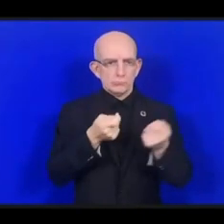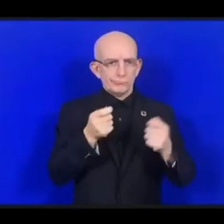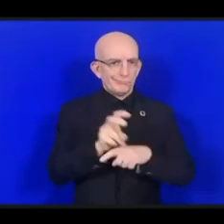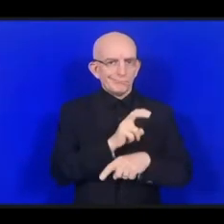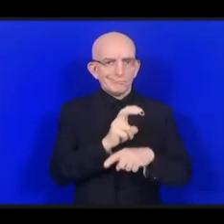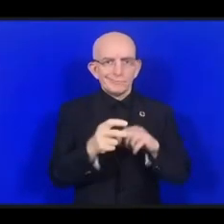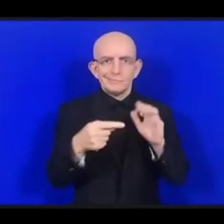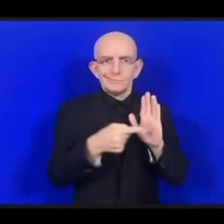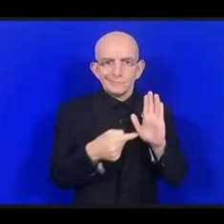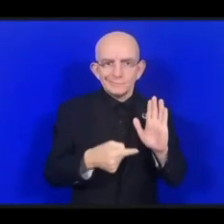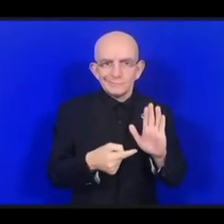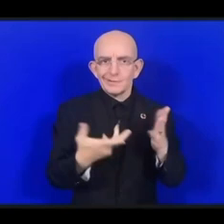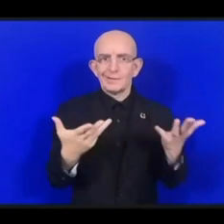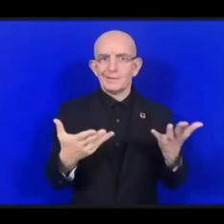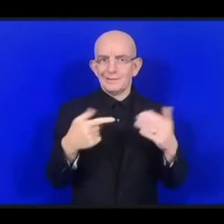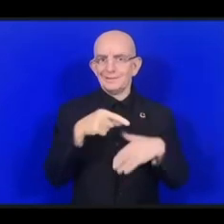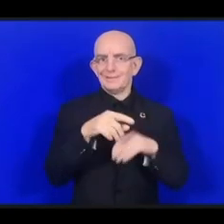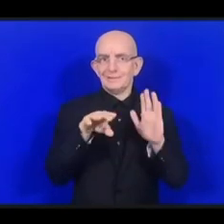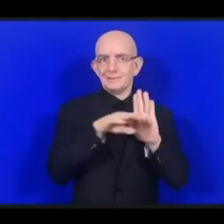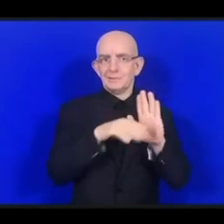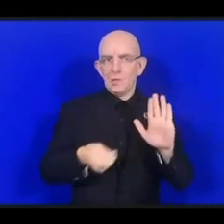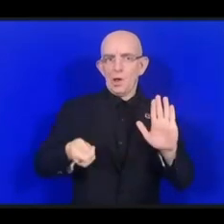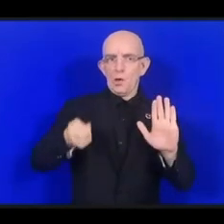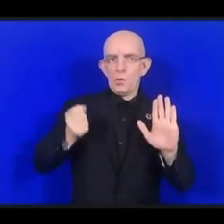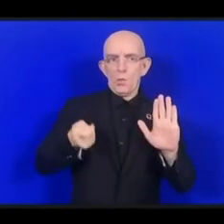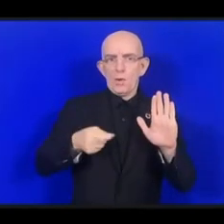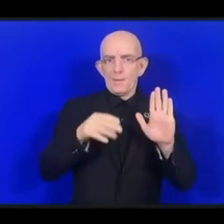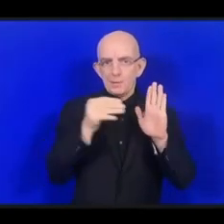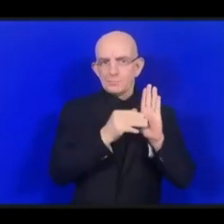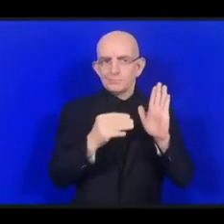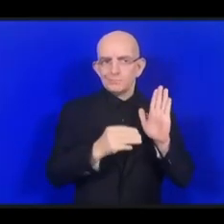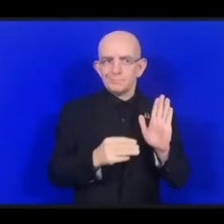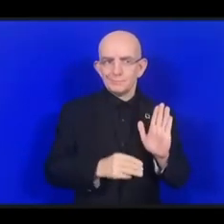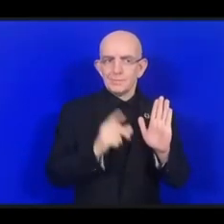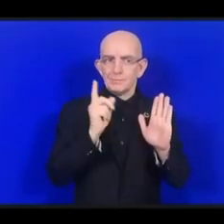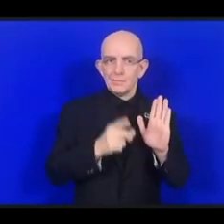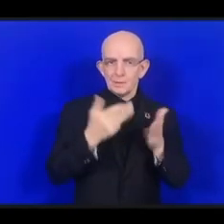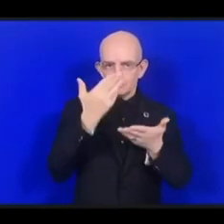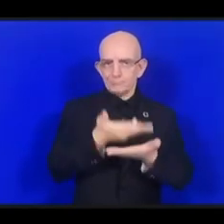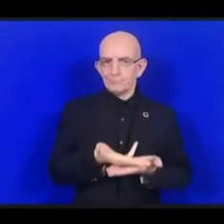侵害，要保护他们的隐私，这是我们工作的重中